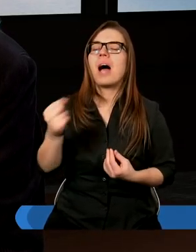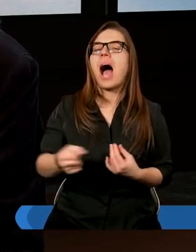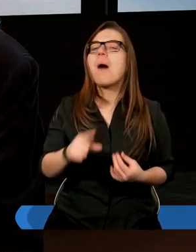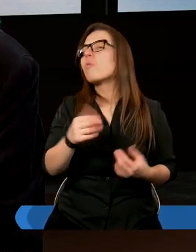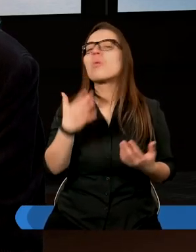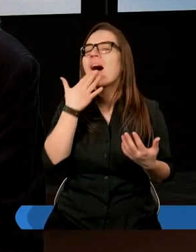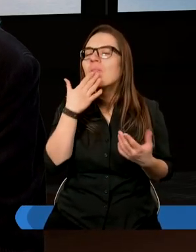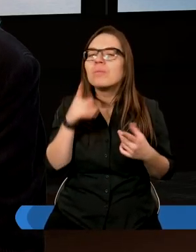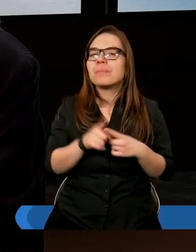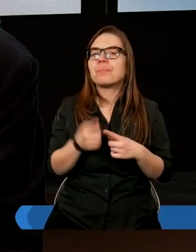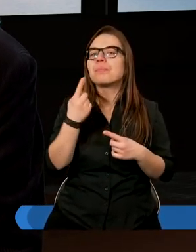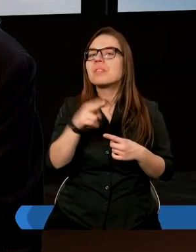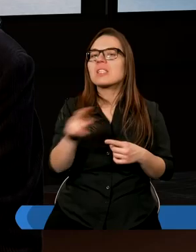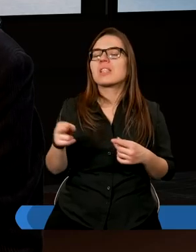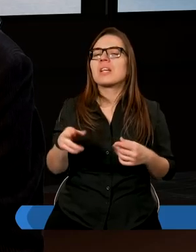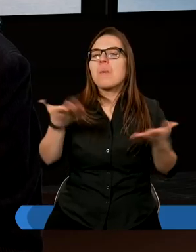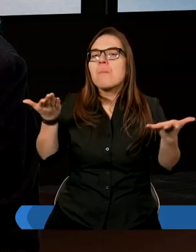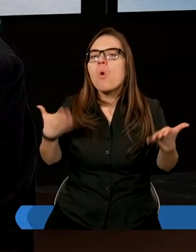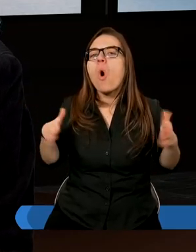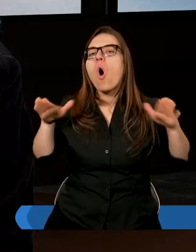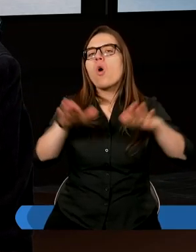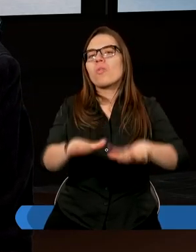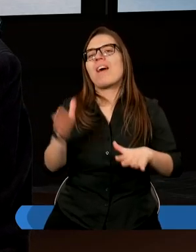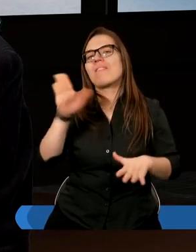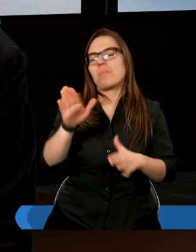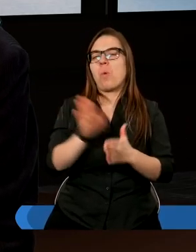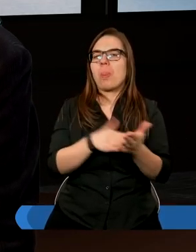takich błogosławień